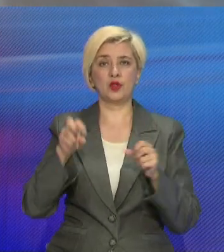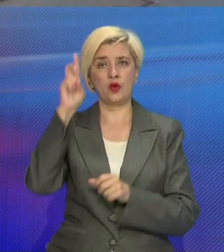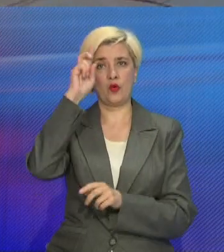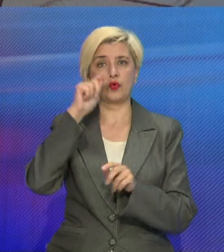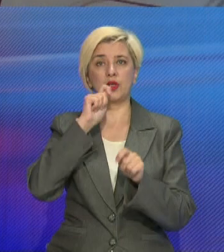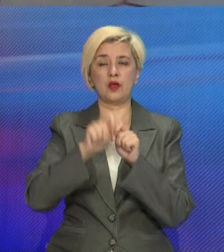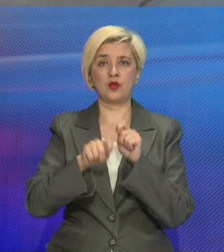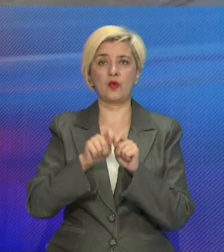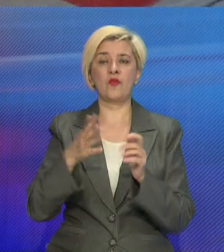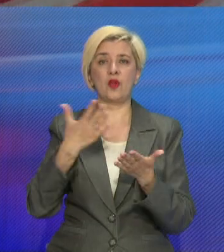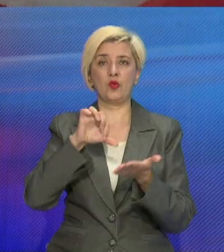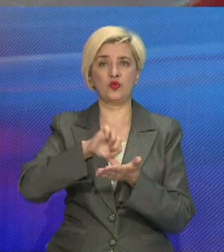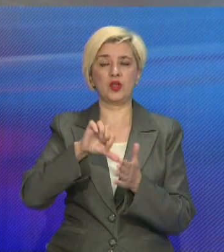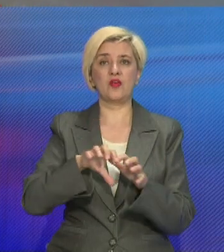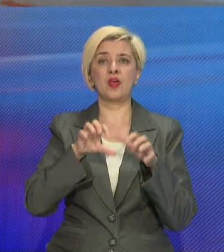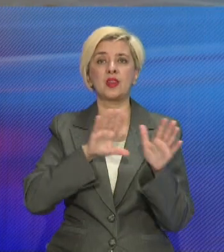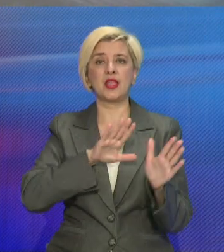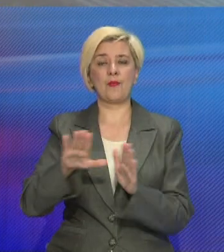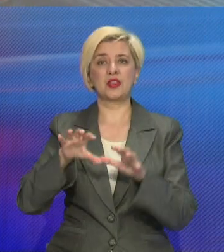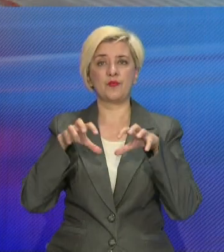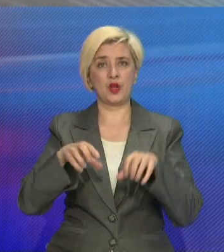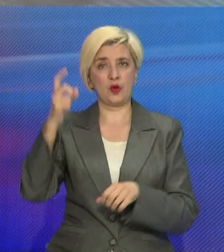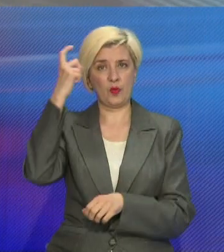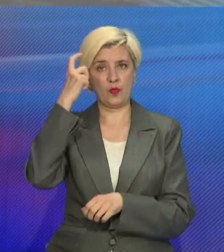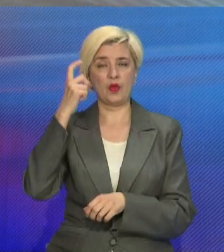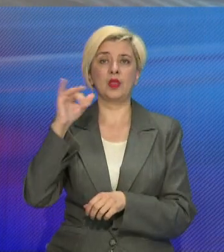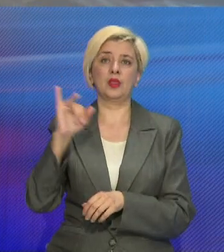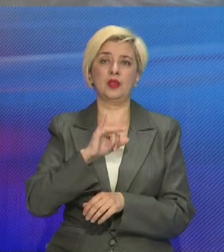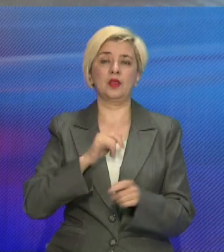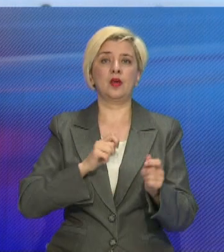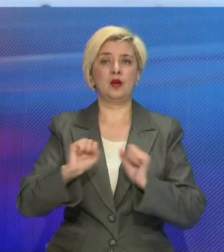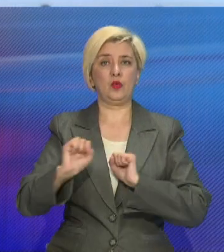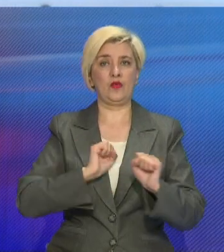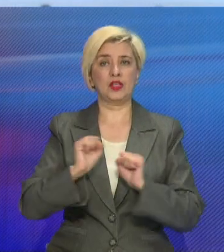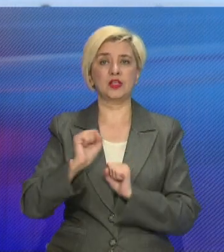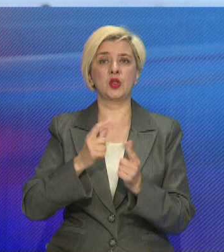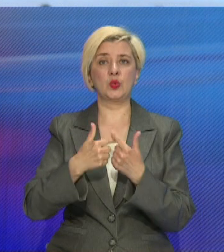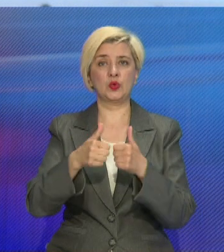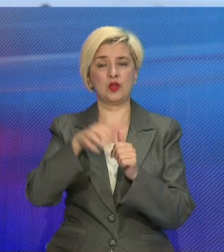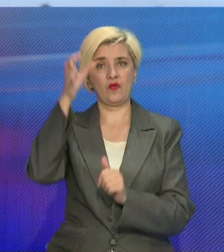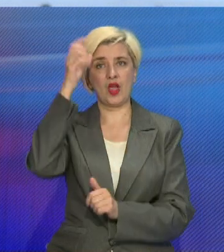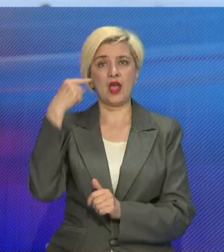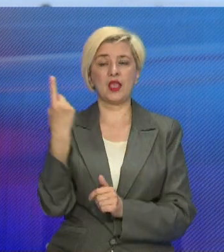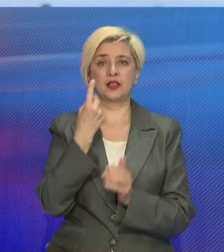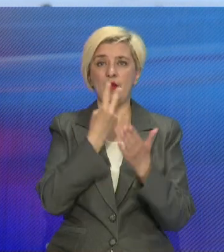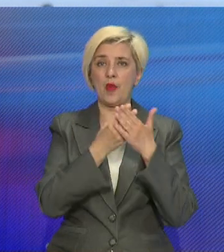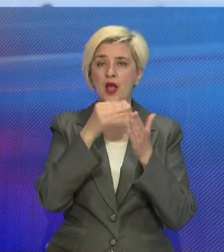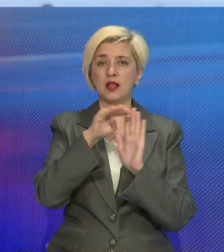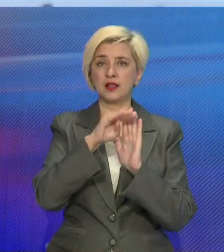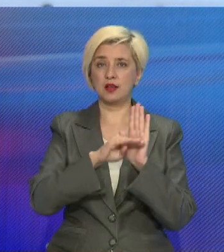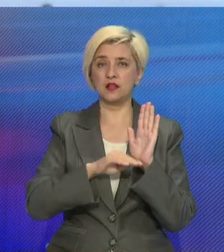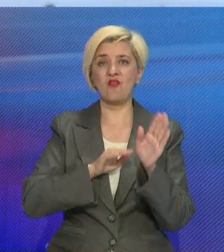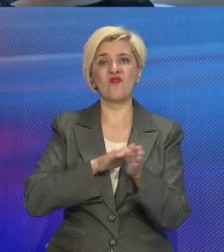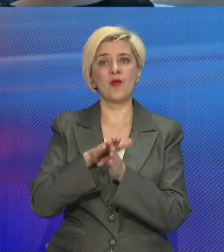намеснік старшині аблвыканкама і кіраўнікі установ адукацыі. Адзіны даведзены паказчык, выкананы ў рэгіёне ў